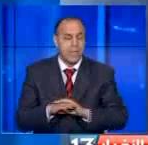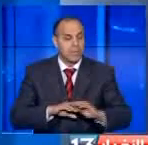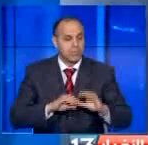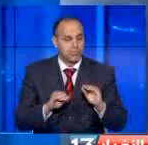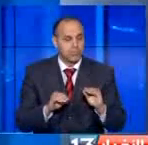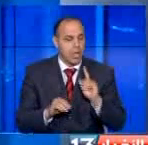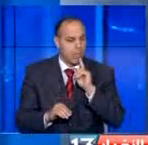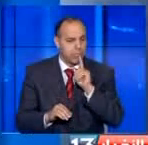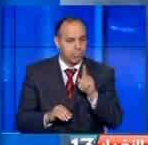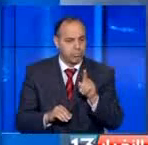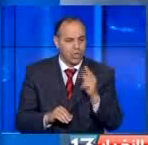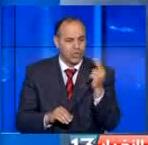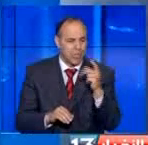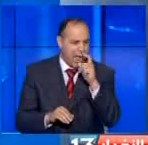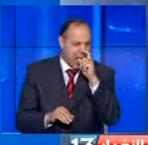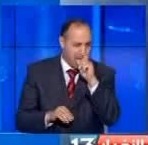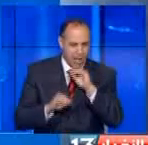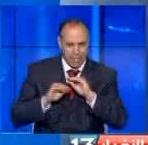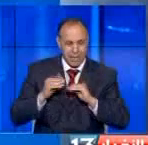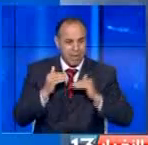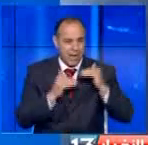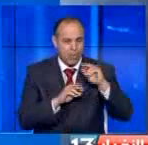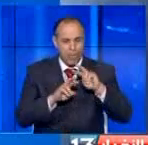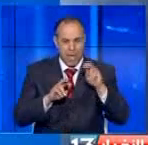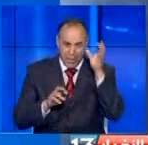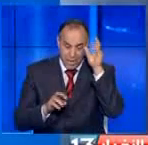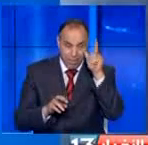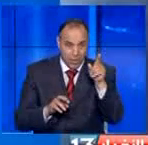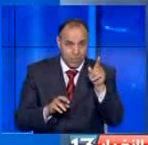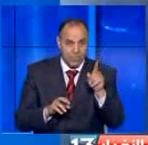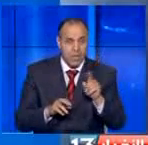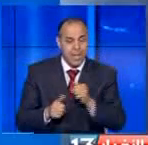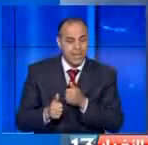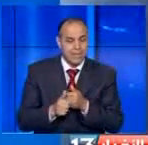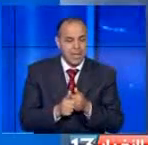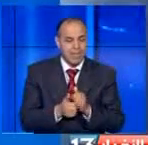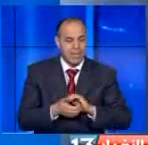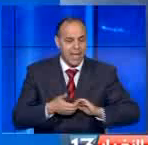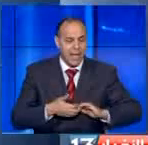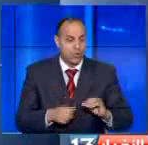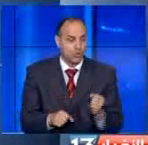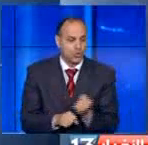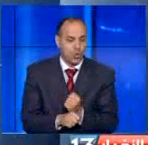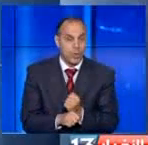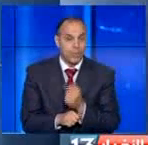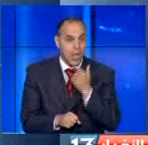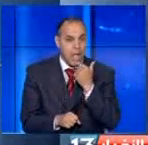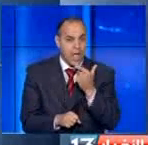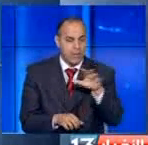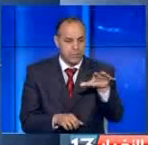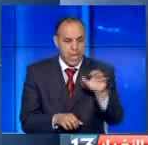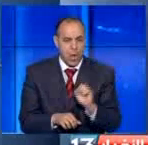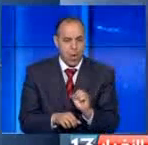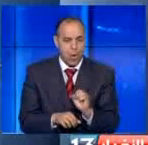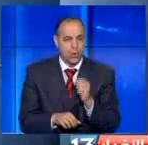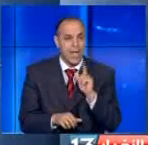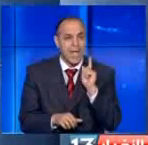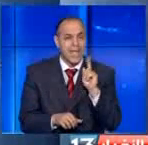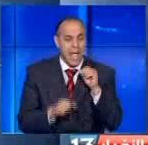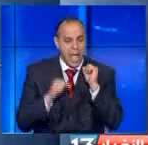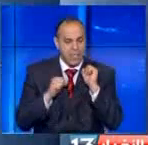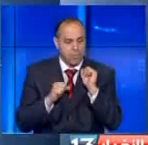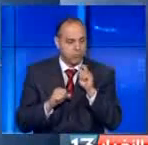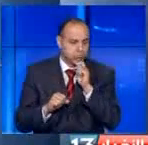التربوي، نفت الجامعة العامة للتعليم العالي والبحث العلمي التابعة للاتحاد العام التونسي للشغل دعوتها إلى أي